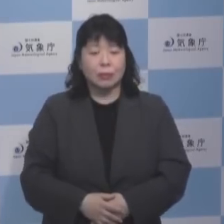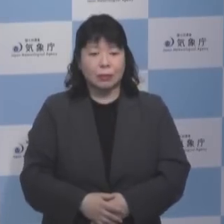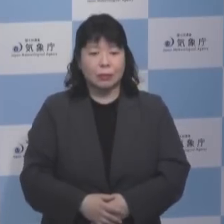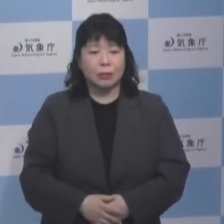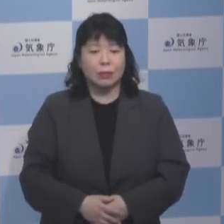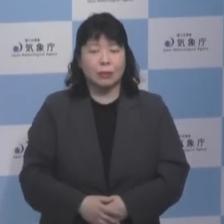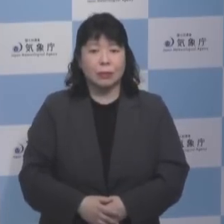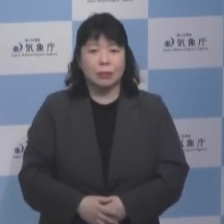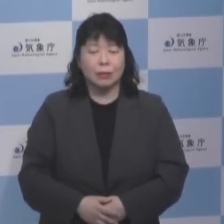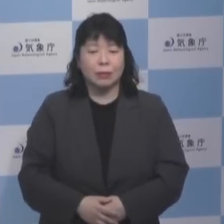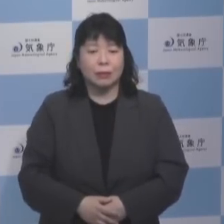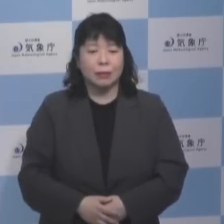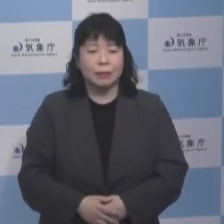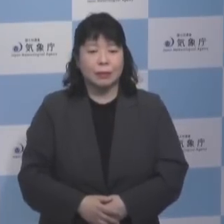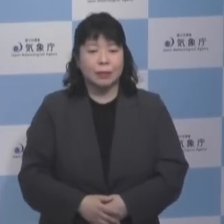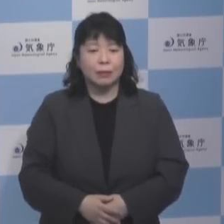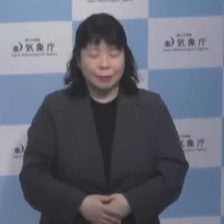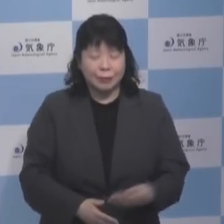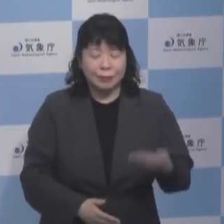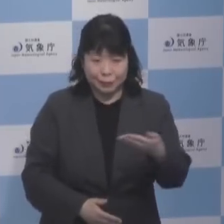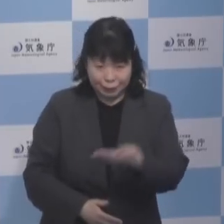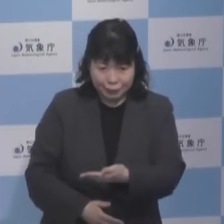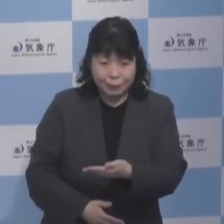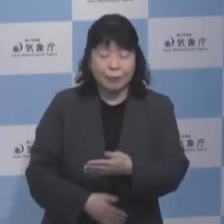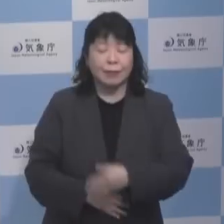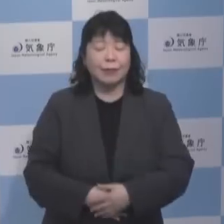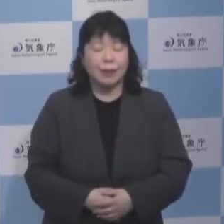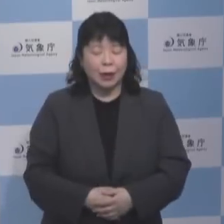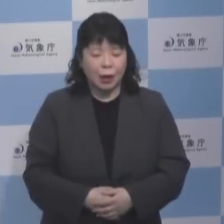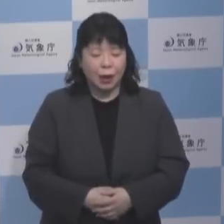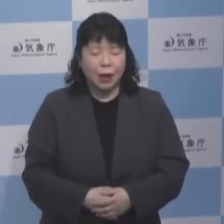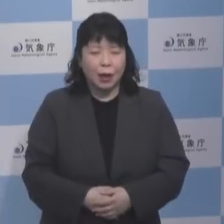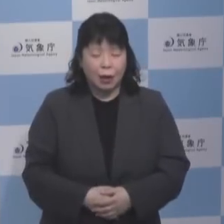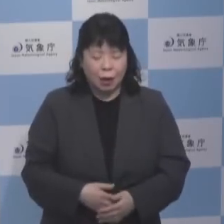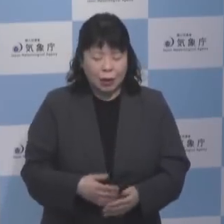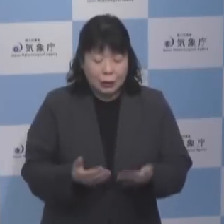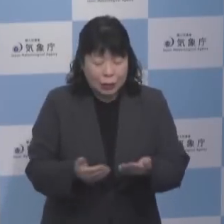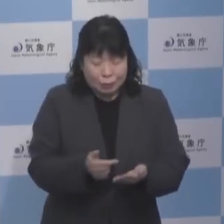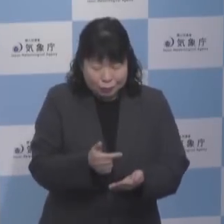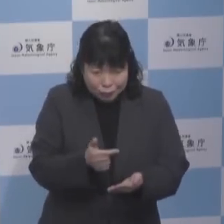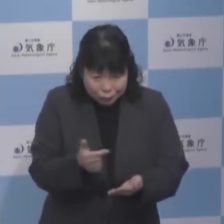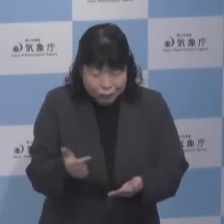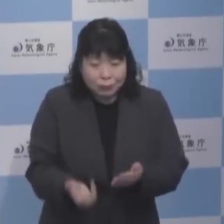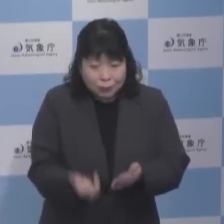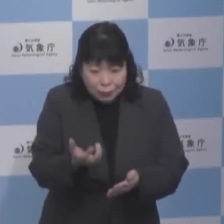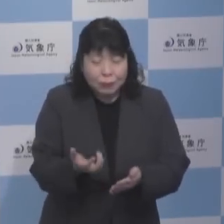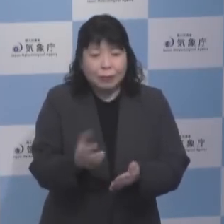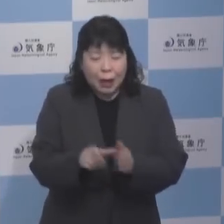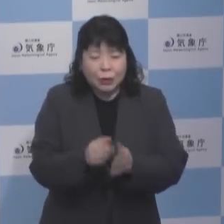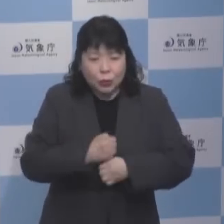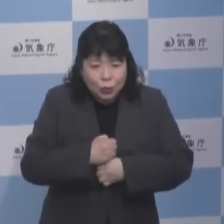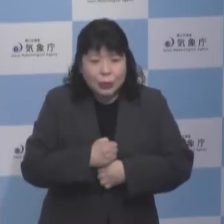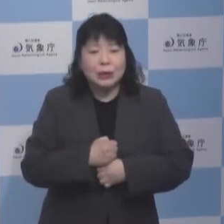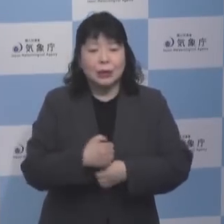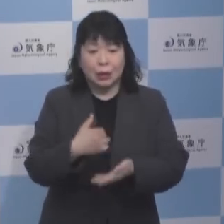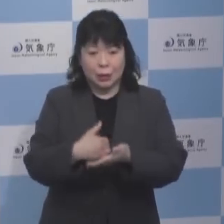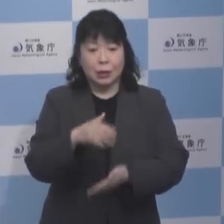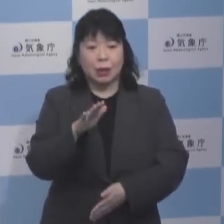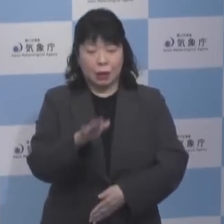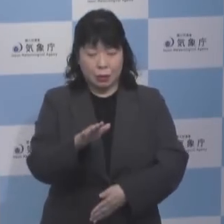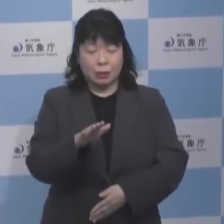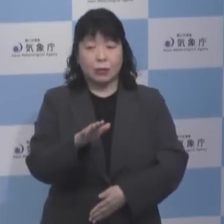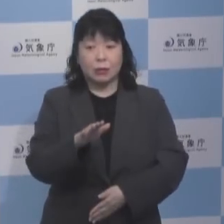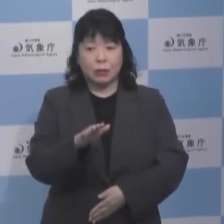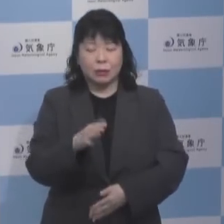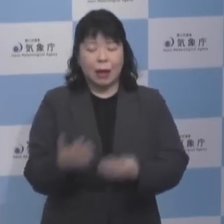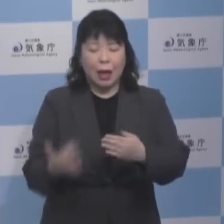ではあの引き続き大きな地震に注意ということなんですけれども、はい、今回これまでで最大規模だけど、うん、津波起きなかった